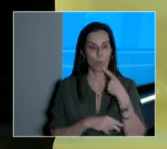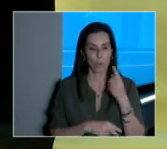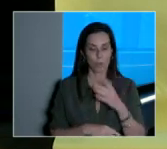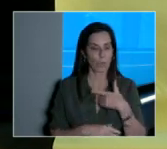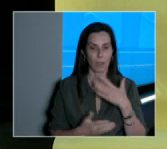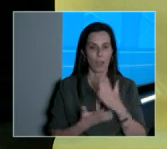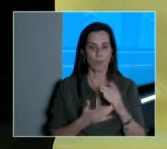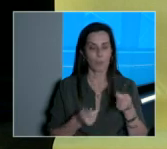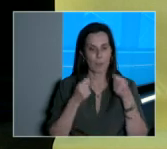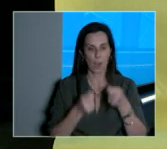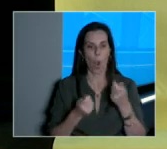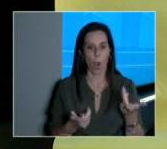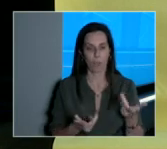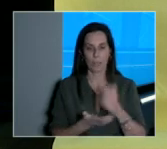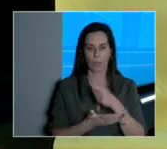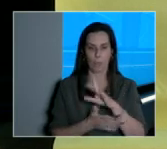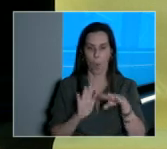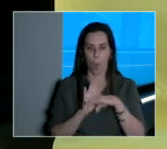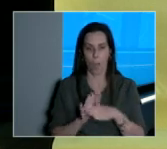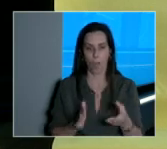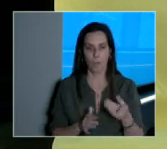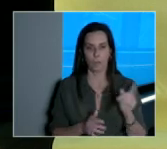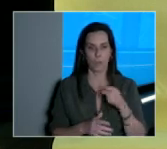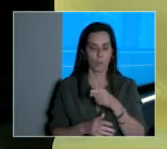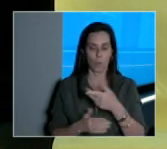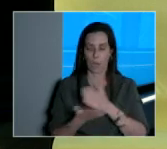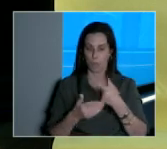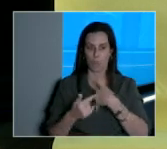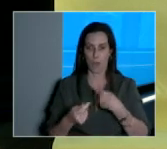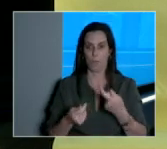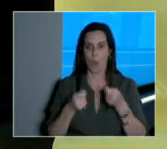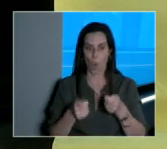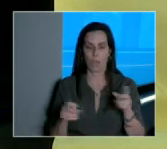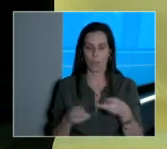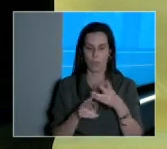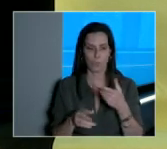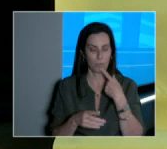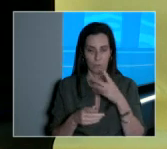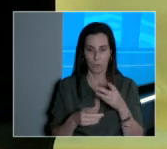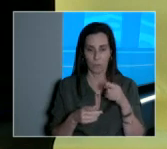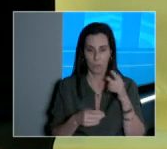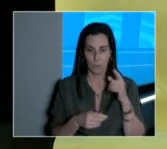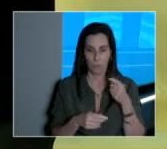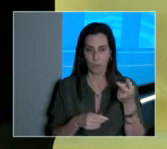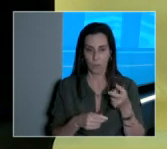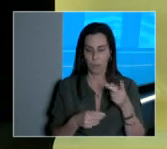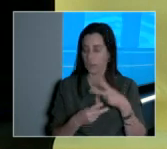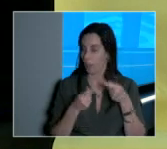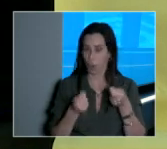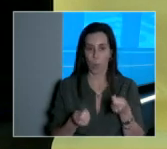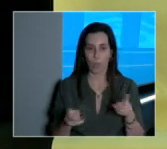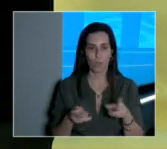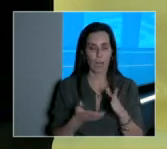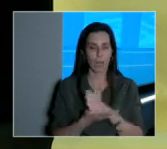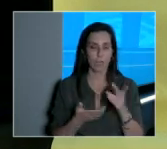שאני אקבע עכשיו בכוח לרם מה החוקה, וזה לא אומר שרם יקבע לי בכוח מה תהיה החוקה, וזה לא אומר שהחרדים יקבעו למישהו או משהו. אי